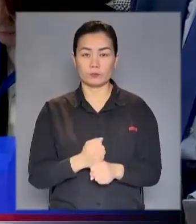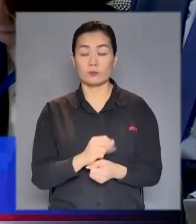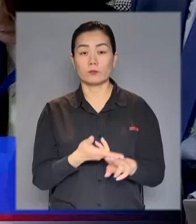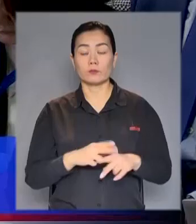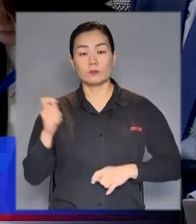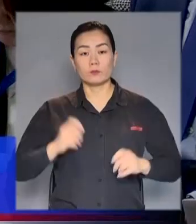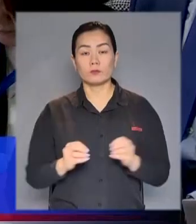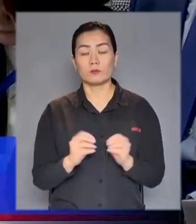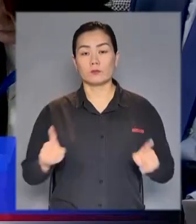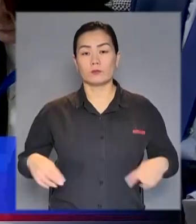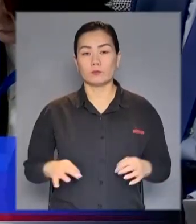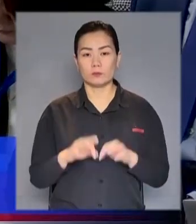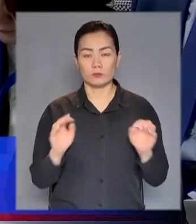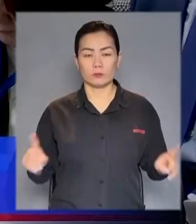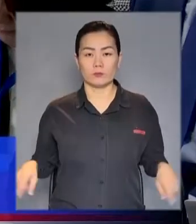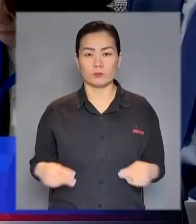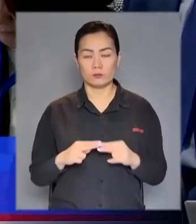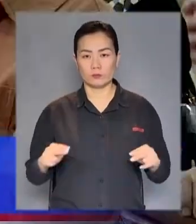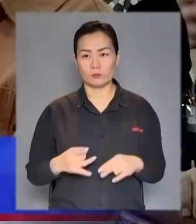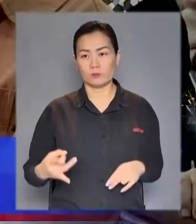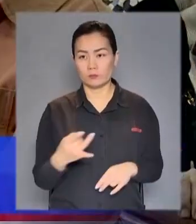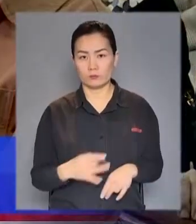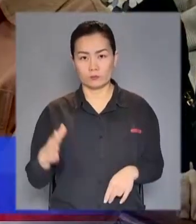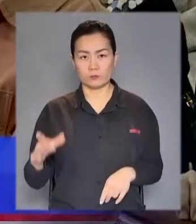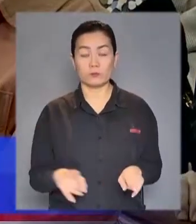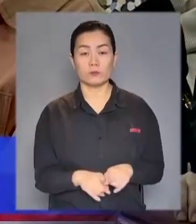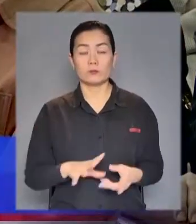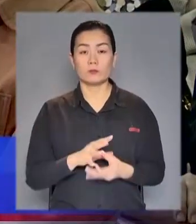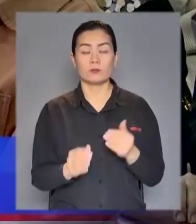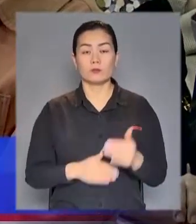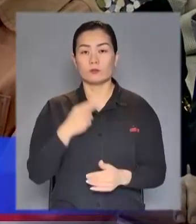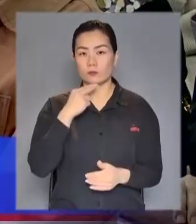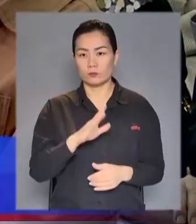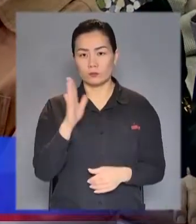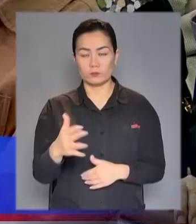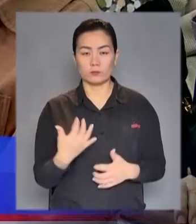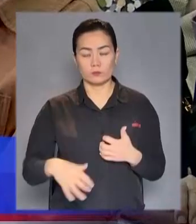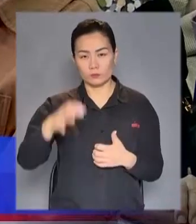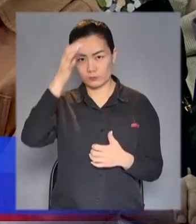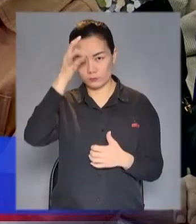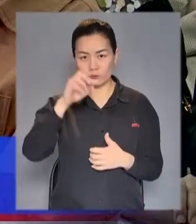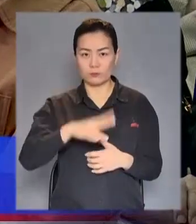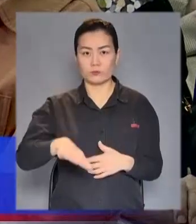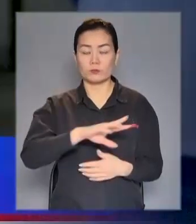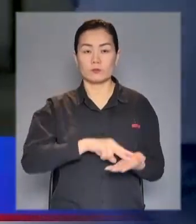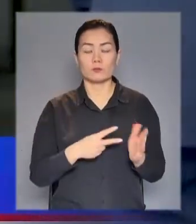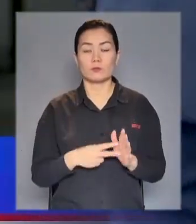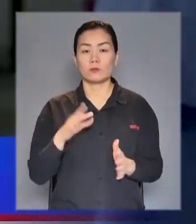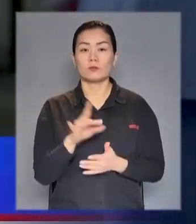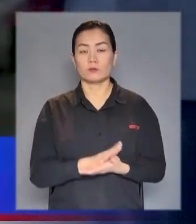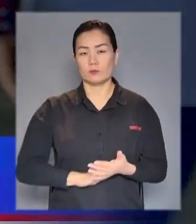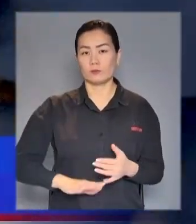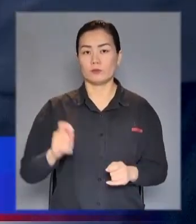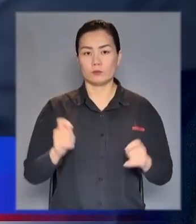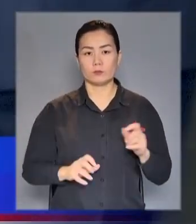Данный саммит несет вклад в профессиональное развитие педагогов региона и, как следствие, в повышение качества среднего образования области. Планируется, что в